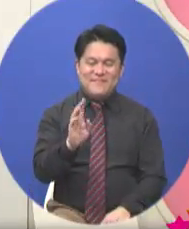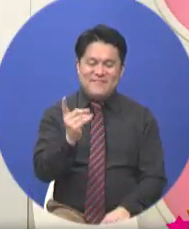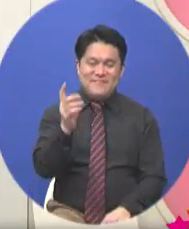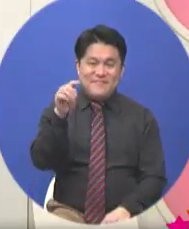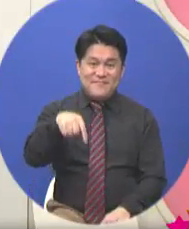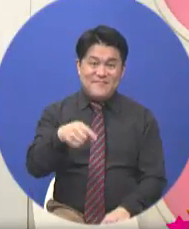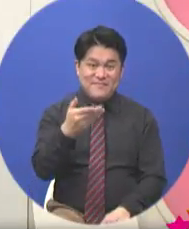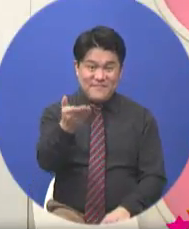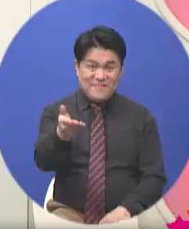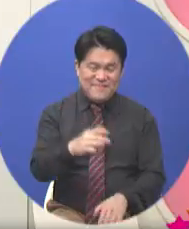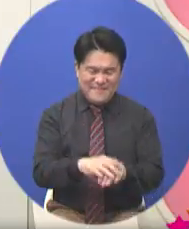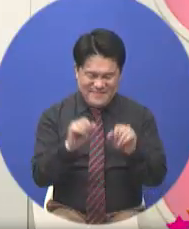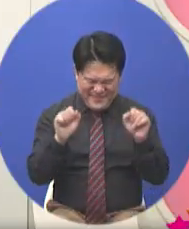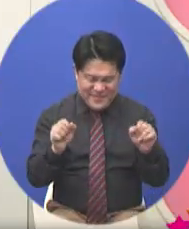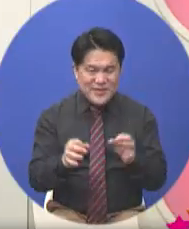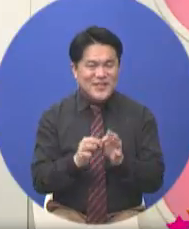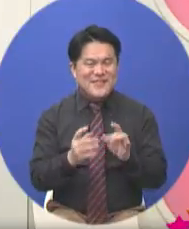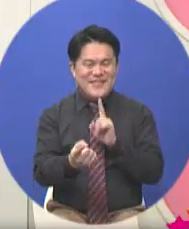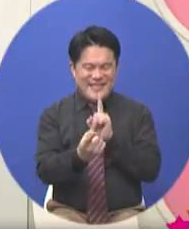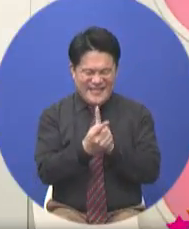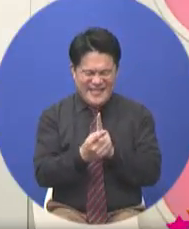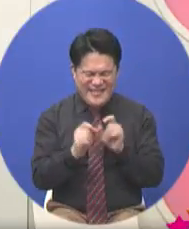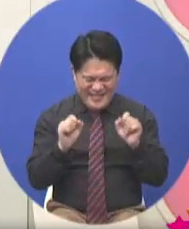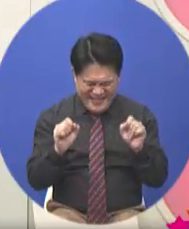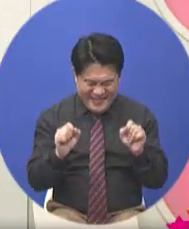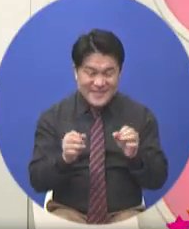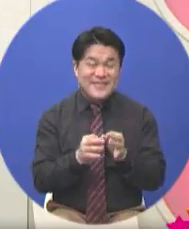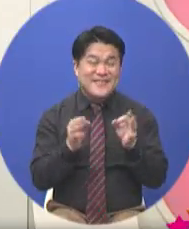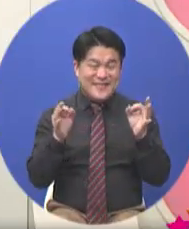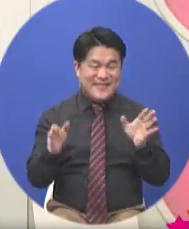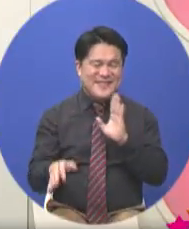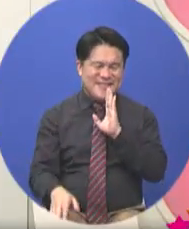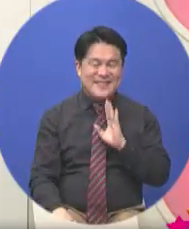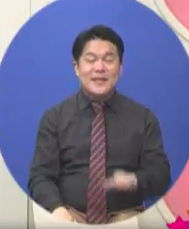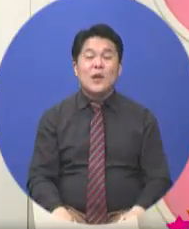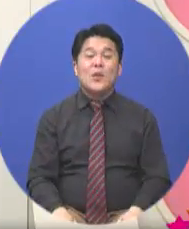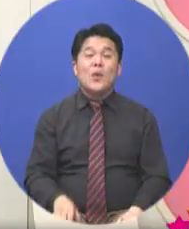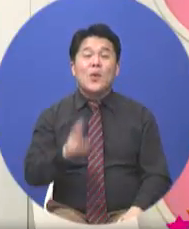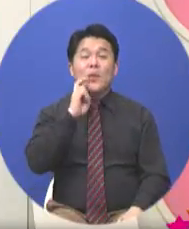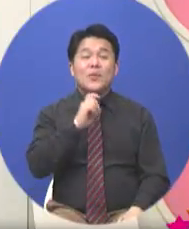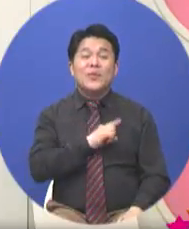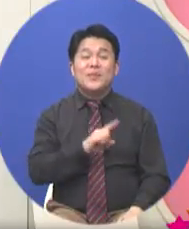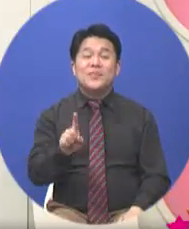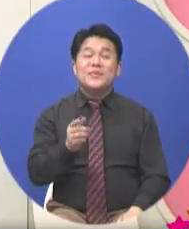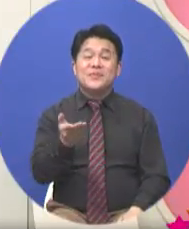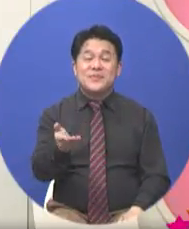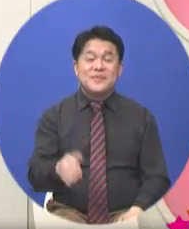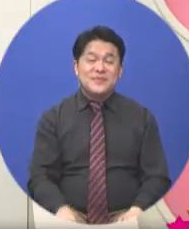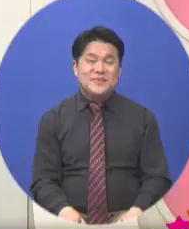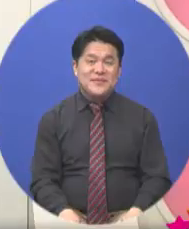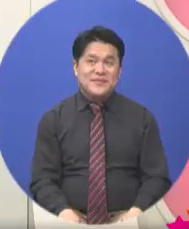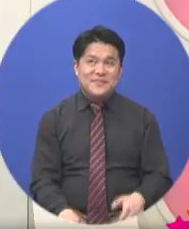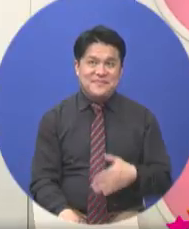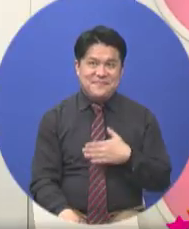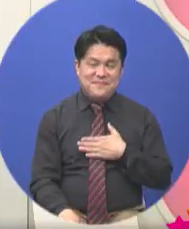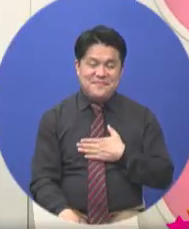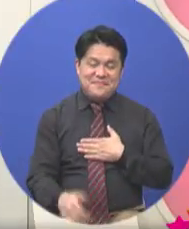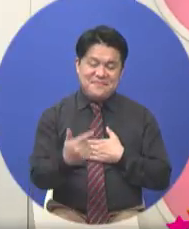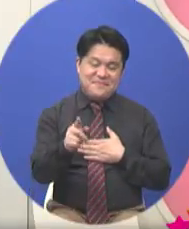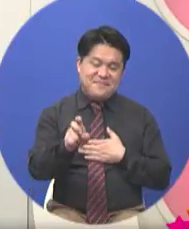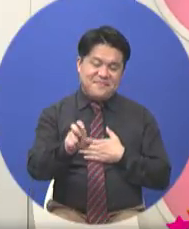네, 오랜만에 뵙겠습니다. 네, 오랜만입니다. 네, 오늘 어떤 노래를 불러주시겠어요?